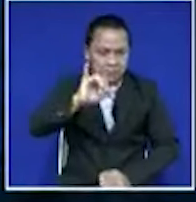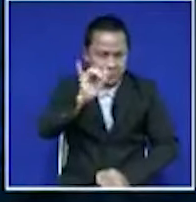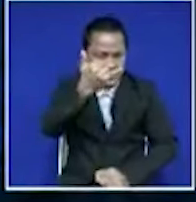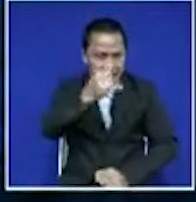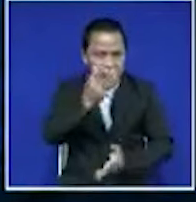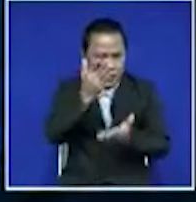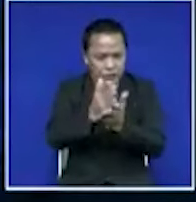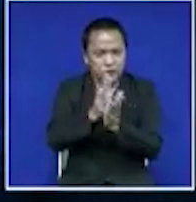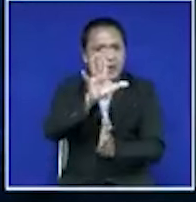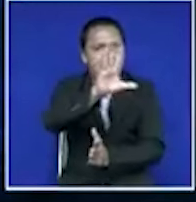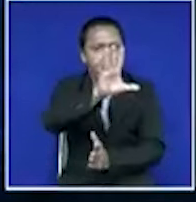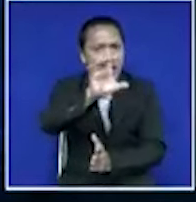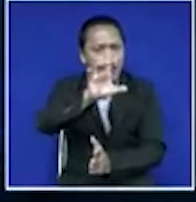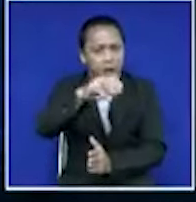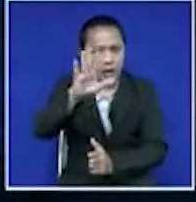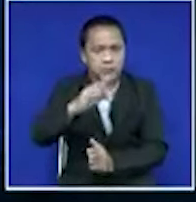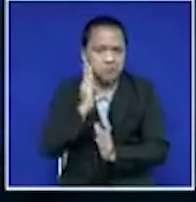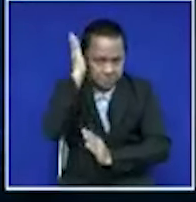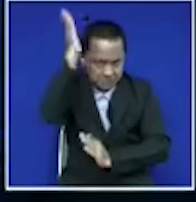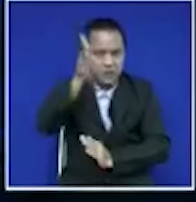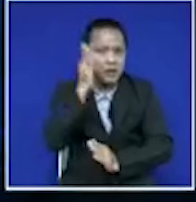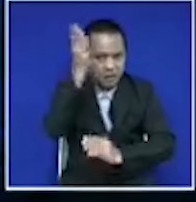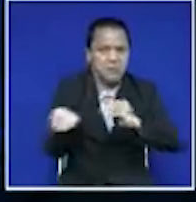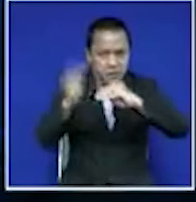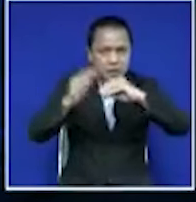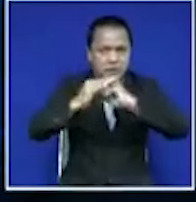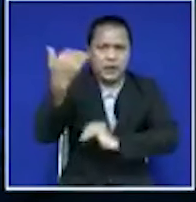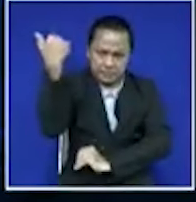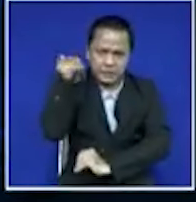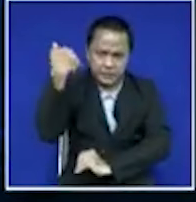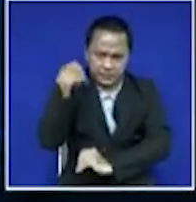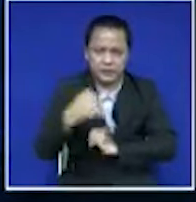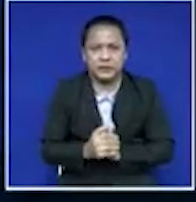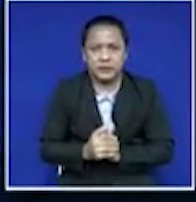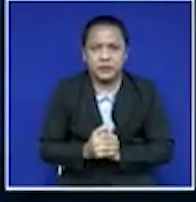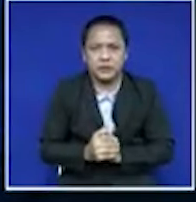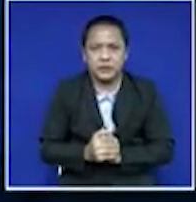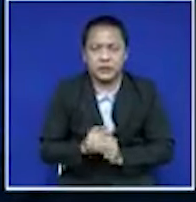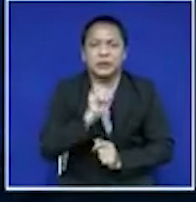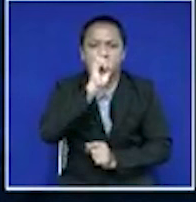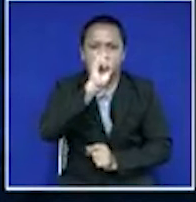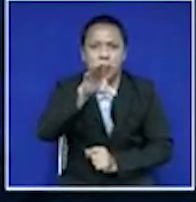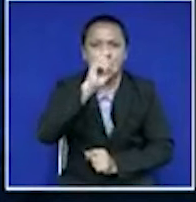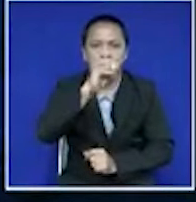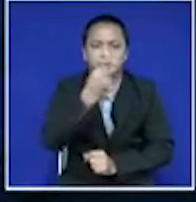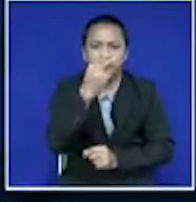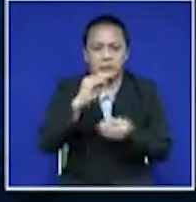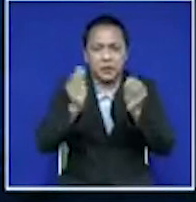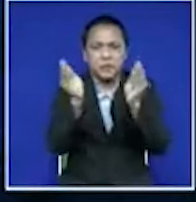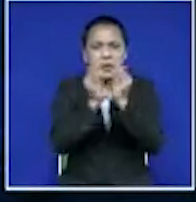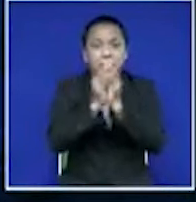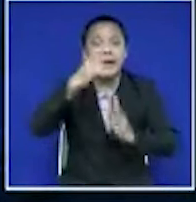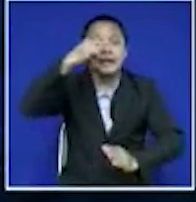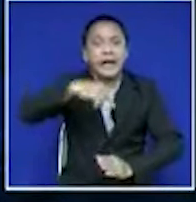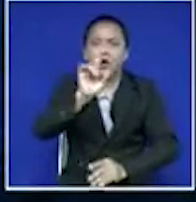ดที่วันนี้แค่500อาจจะเห็นเพิ่มขึ้นกว่านี้อีกแล้วอย่างที่เราเคยว่ามานะครับเราเห็นตัวเลขสูงสุดของเรา